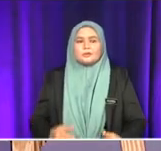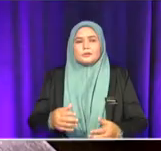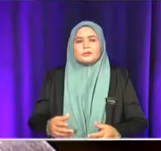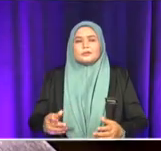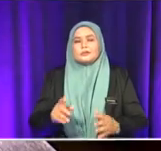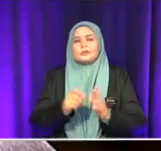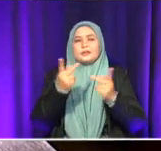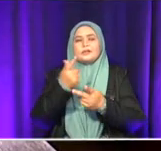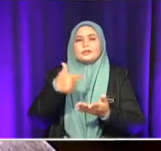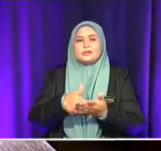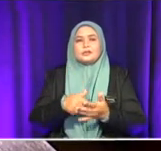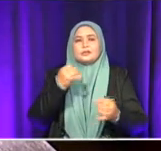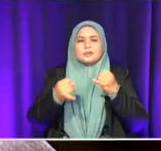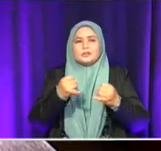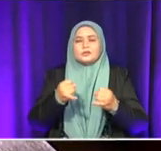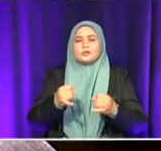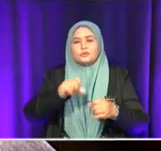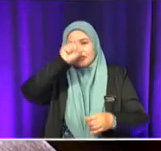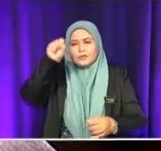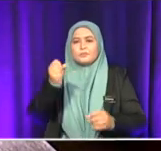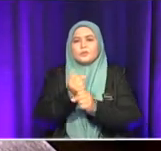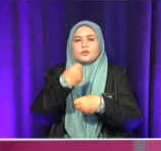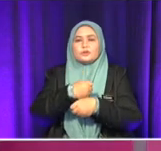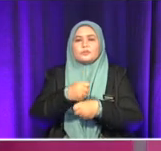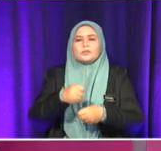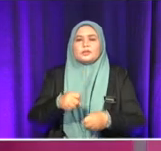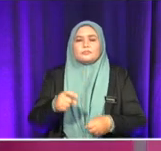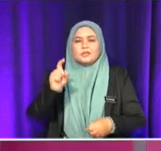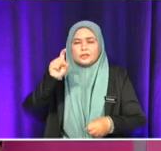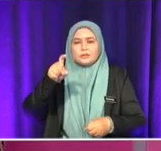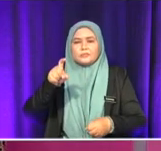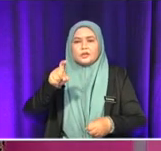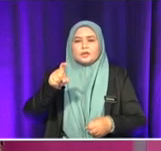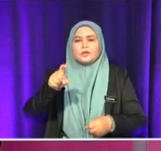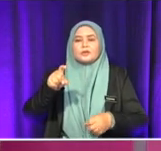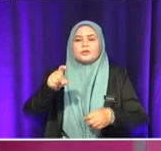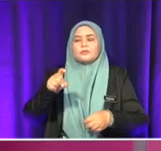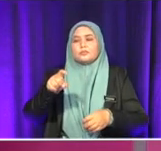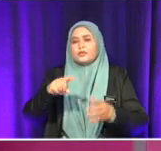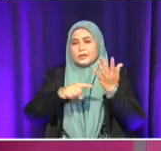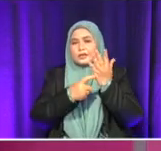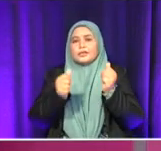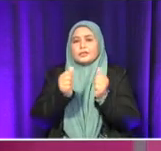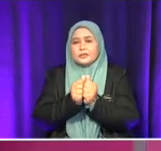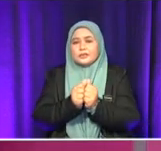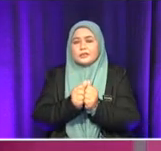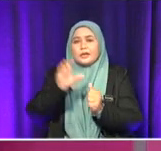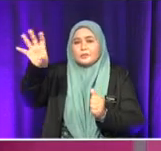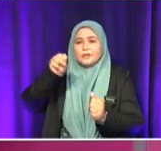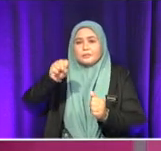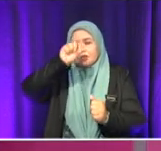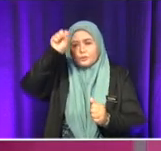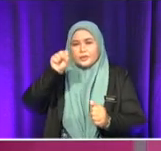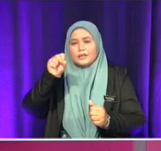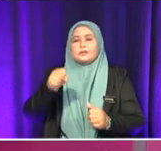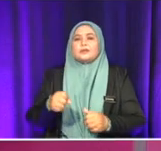saya guna Terangkan Jika seorang berbentuk seperti ini karena mudahkan dengan pangkal soalan yaitu kepentingan pendidikan untuk melakukan